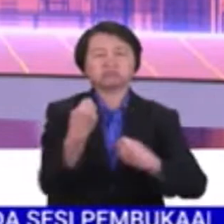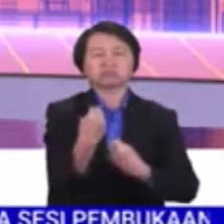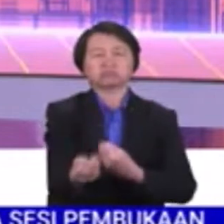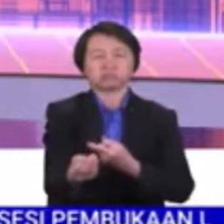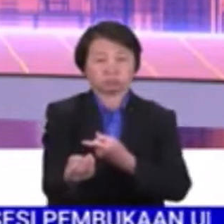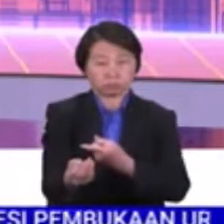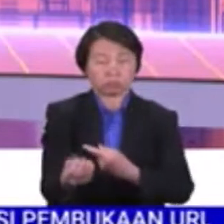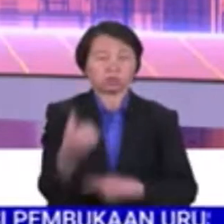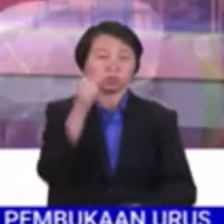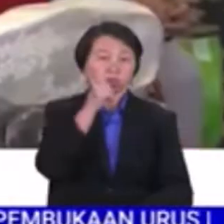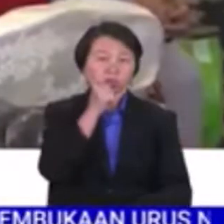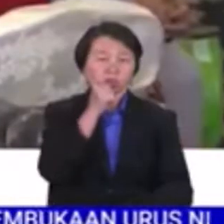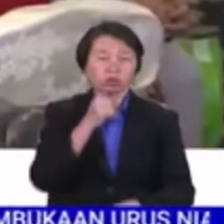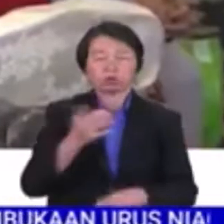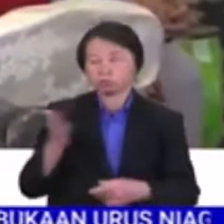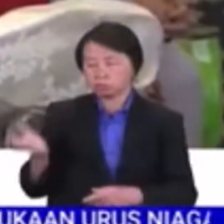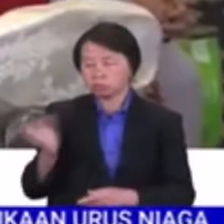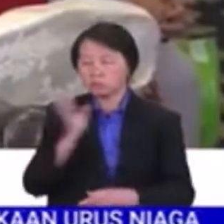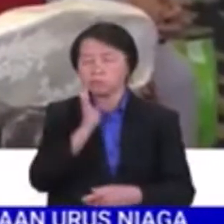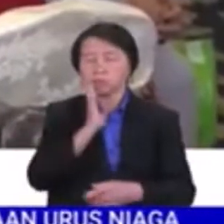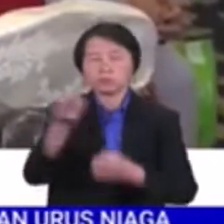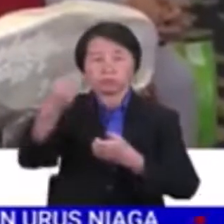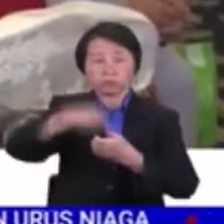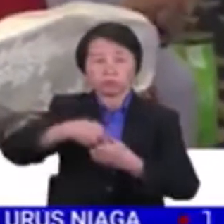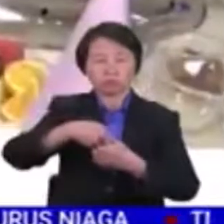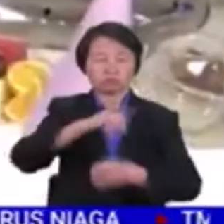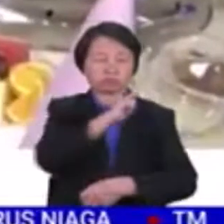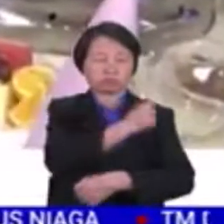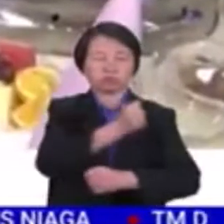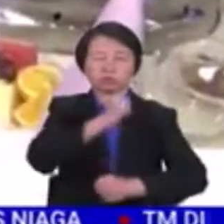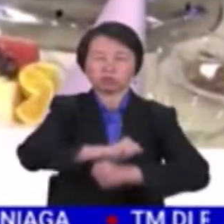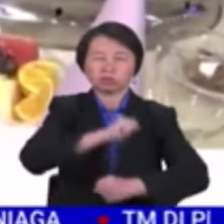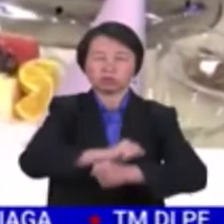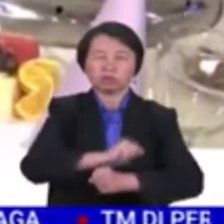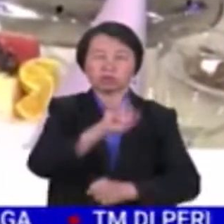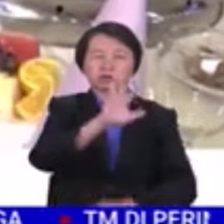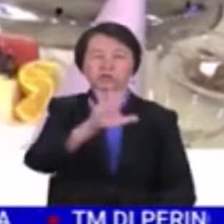rendah. Menurut beliau, penyertaan wanita dalam sektor tenaga buruh hanya